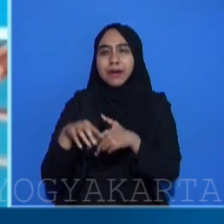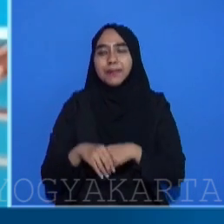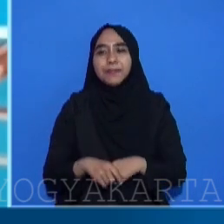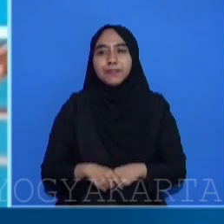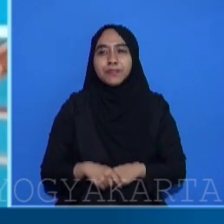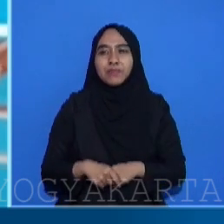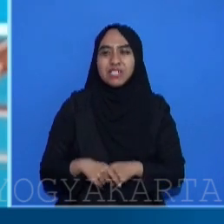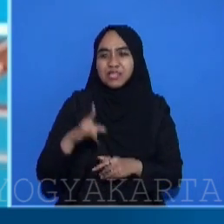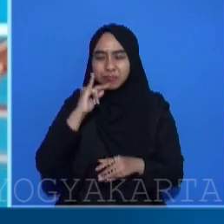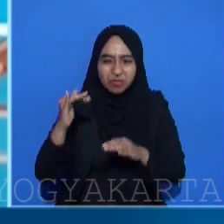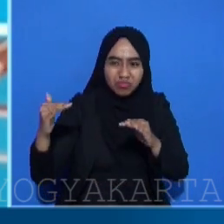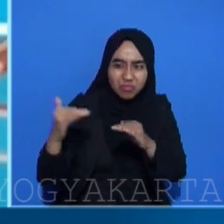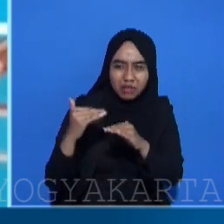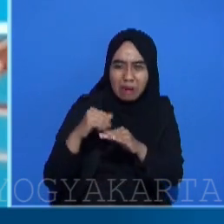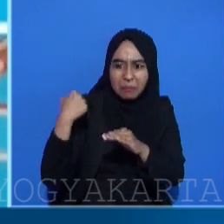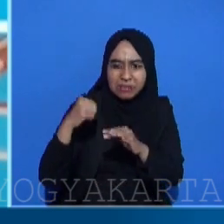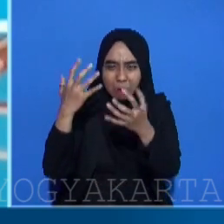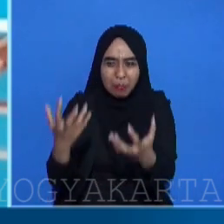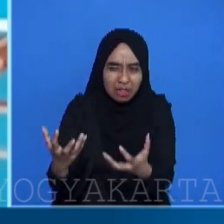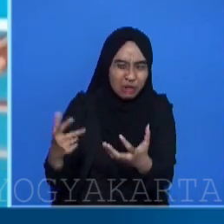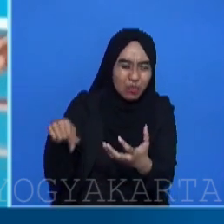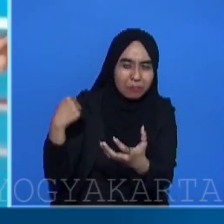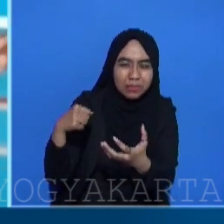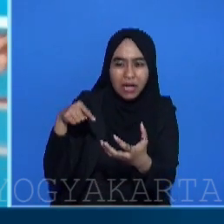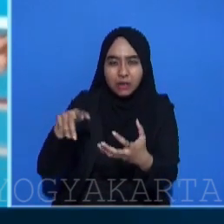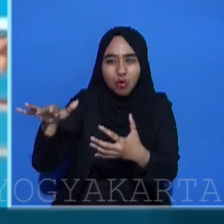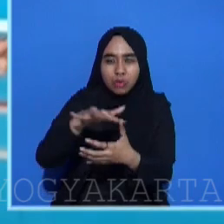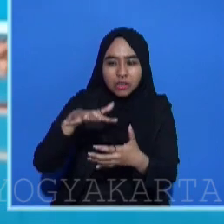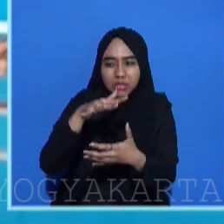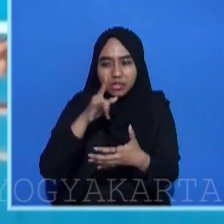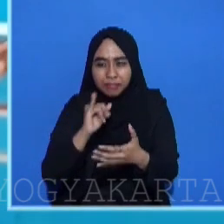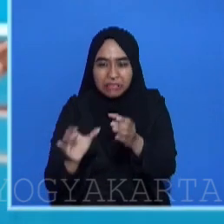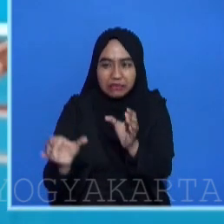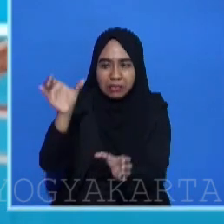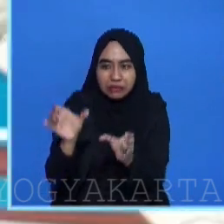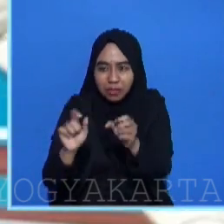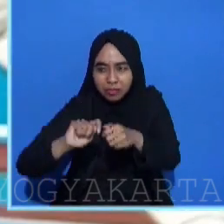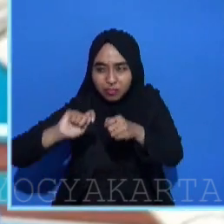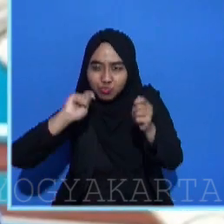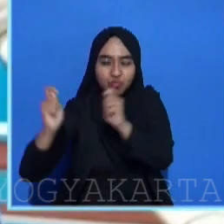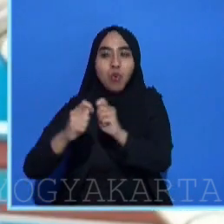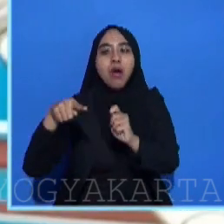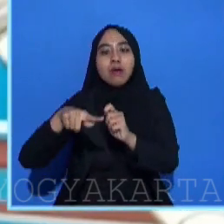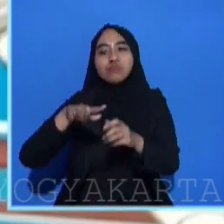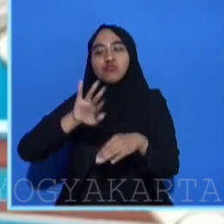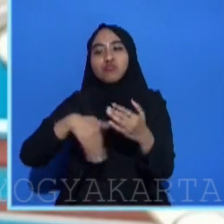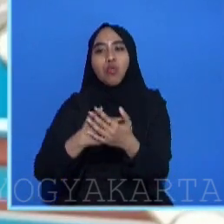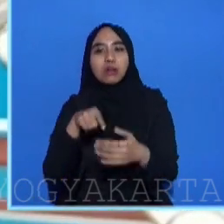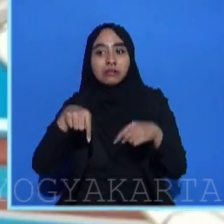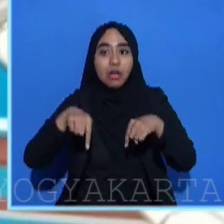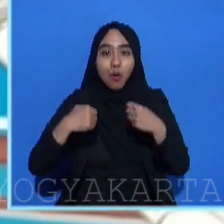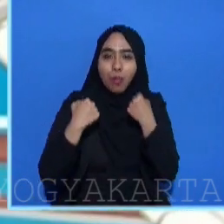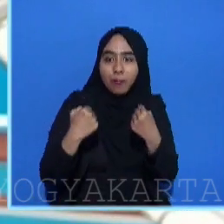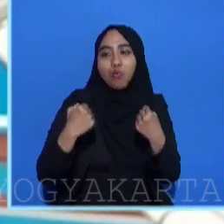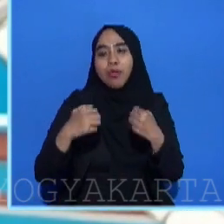untuk lalu lintas Angkutan berat dan itu kondisi tiang-tiang panjang itu sudah pada semua sekarang perkuatan